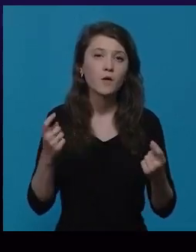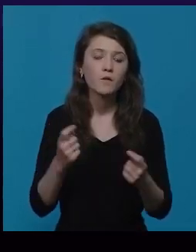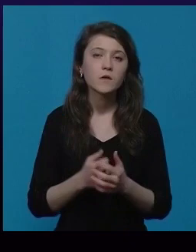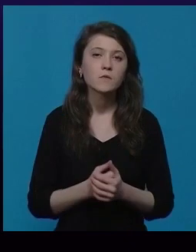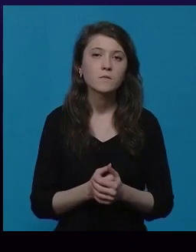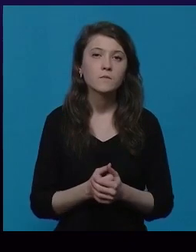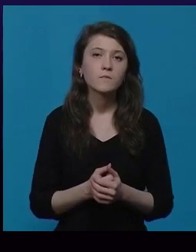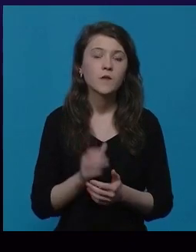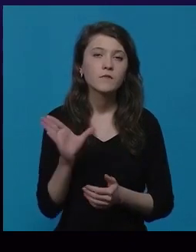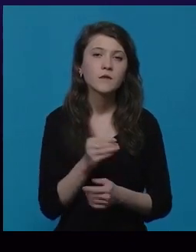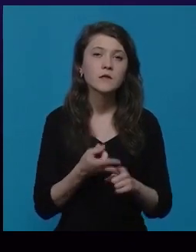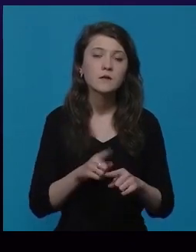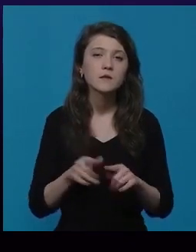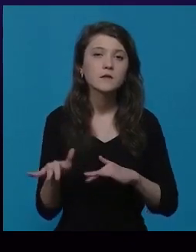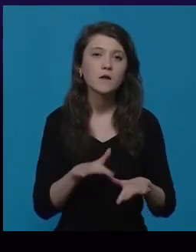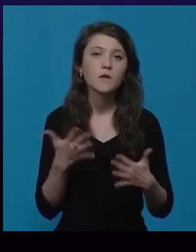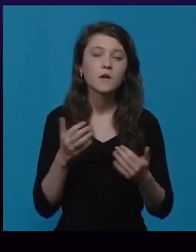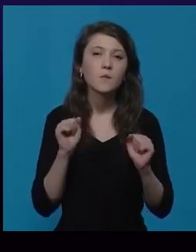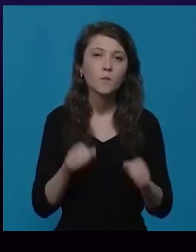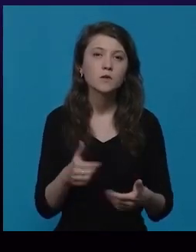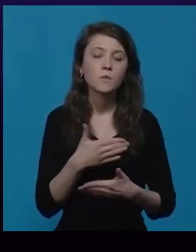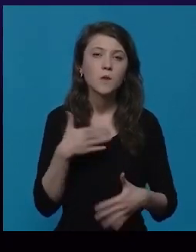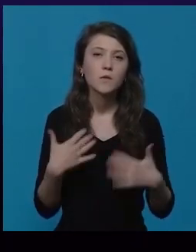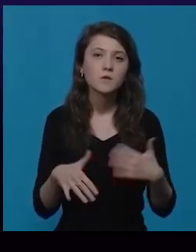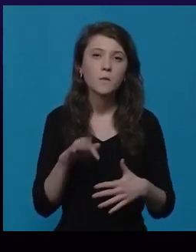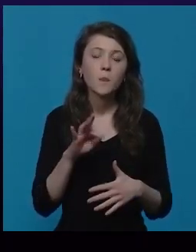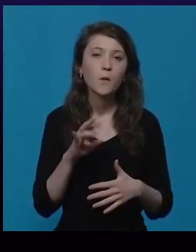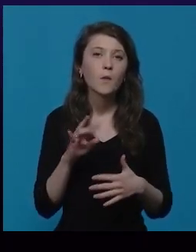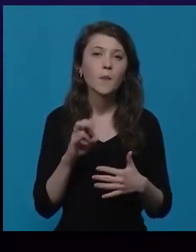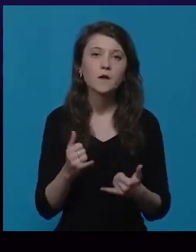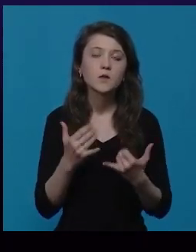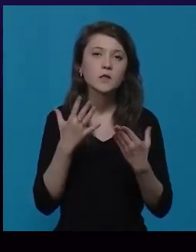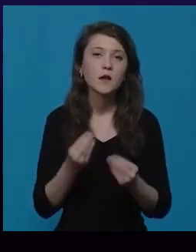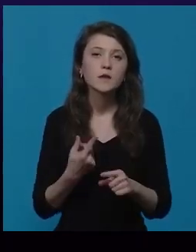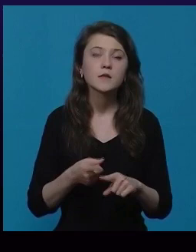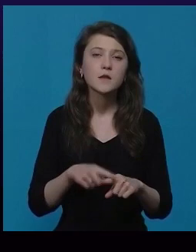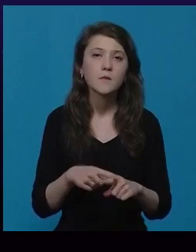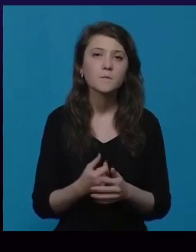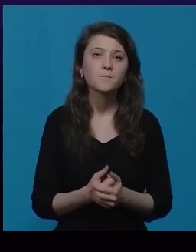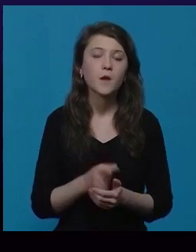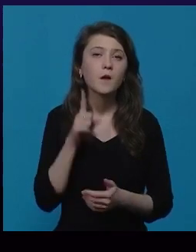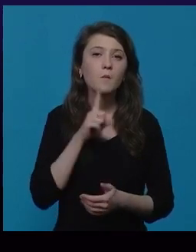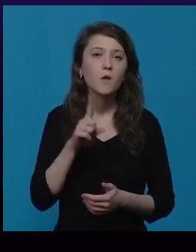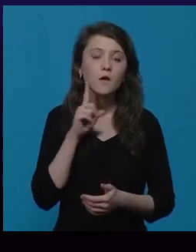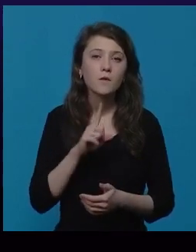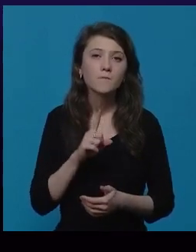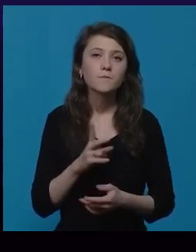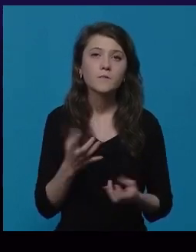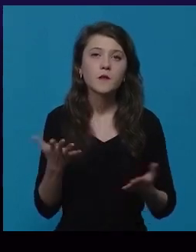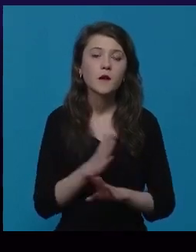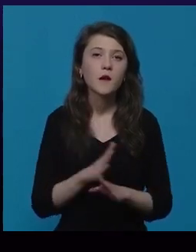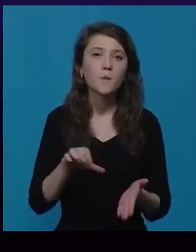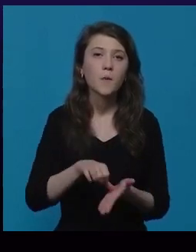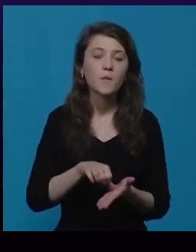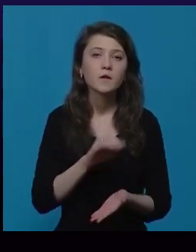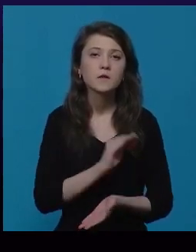Всі ті заходи, які можна, ми послабимо. Ну, на сьогоднішній день, ну, це поки недельне перебування, не дітей на